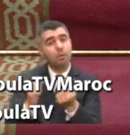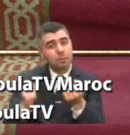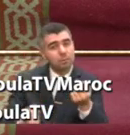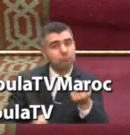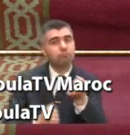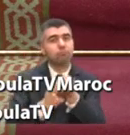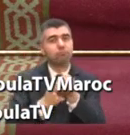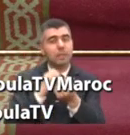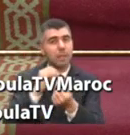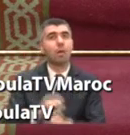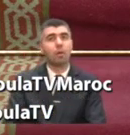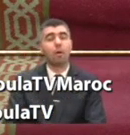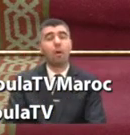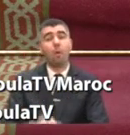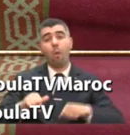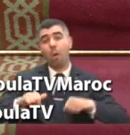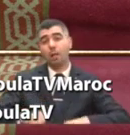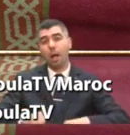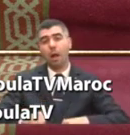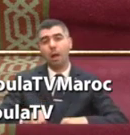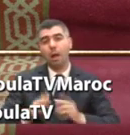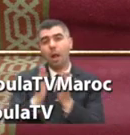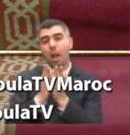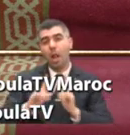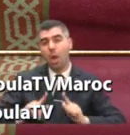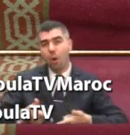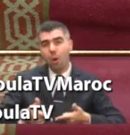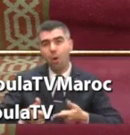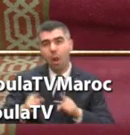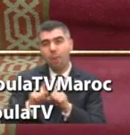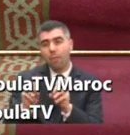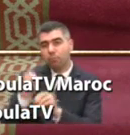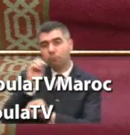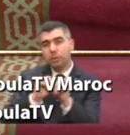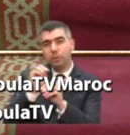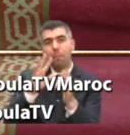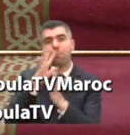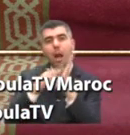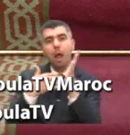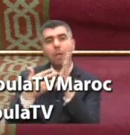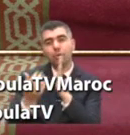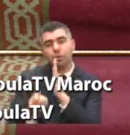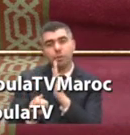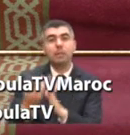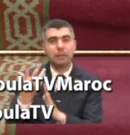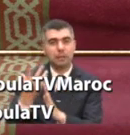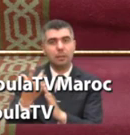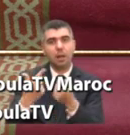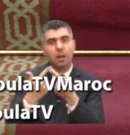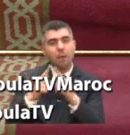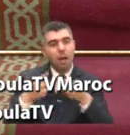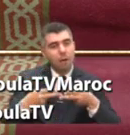الاستراتيجية للإصلاح، فقد وضعت الوزارة تصور جديد ومندمج لنظام التوجيه، وعطت